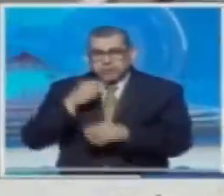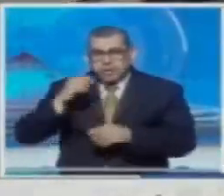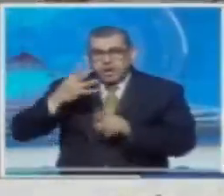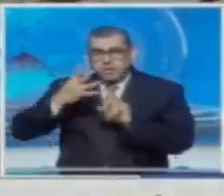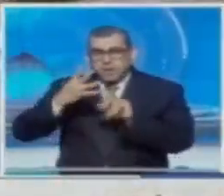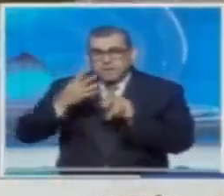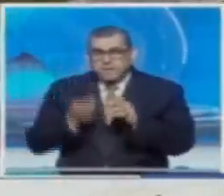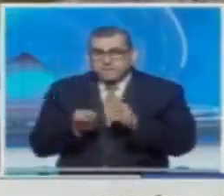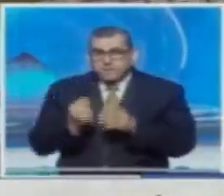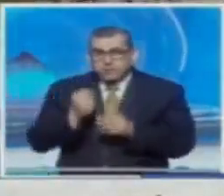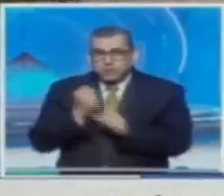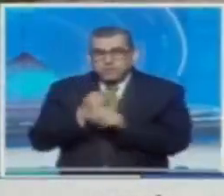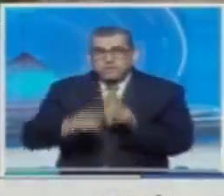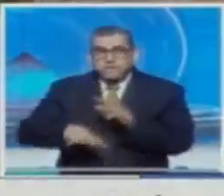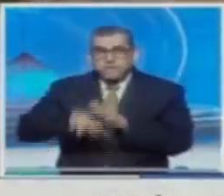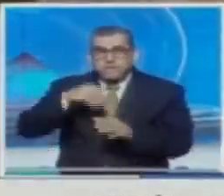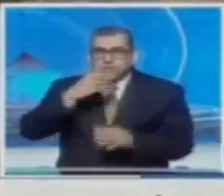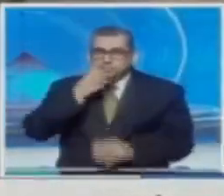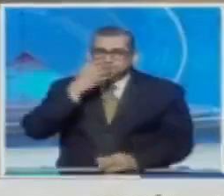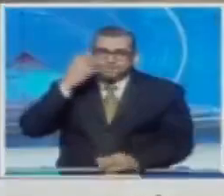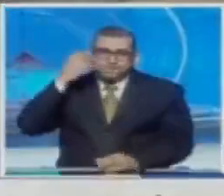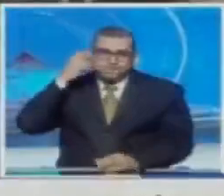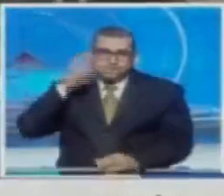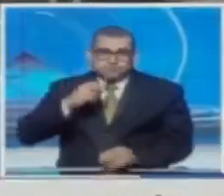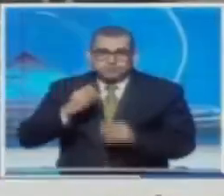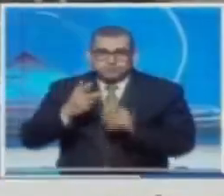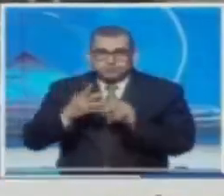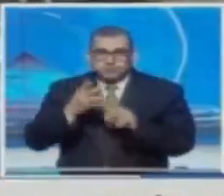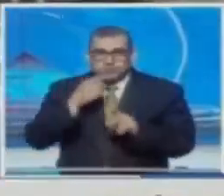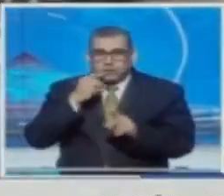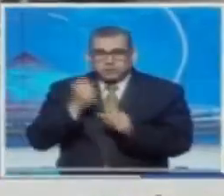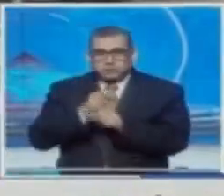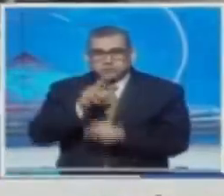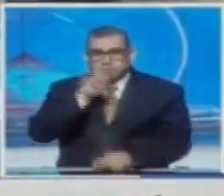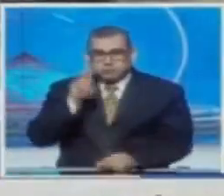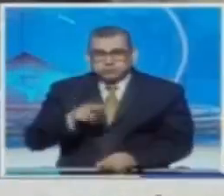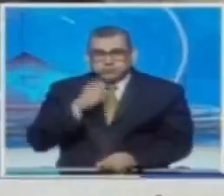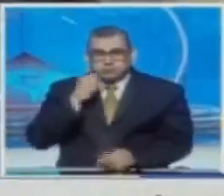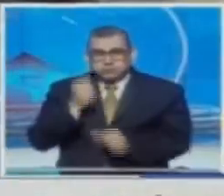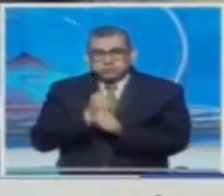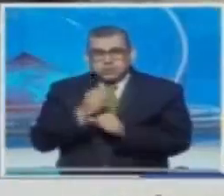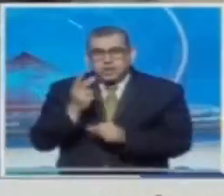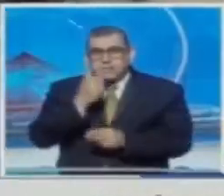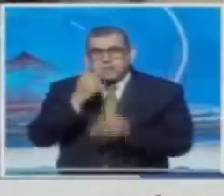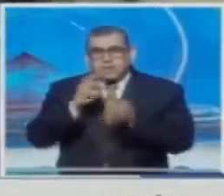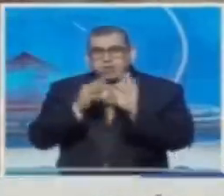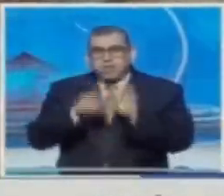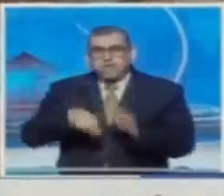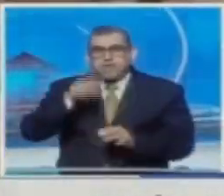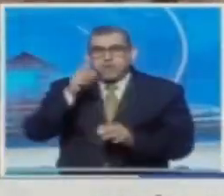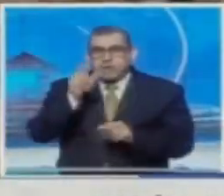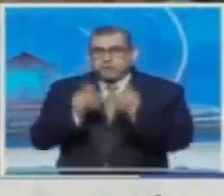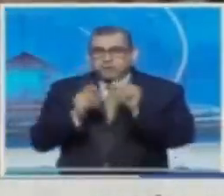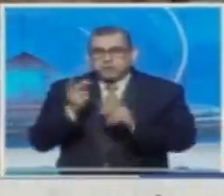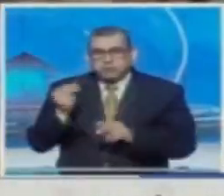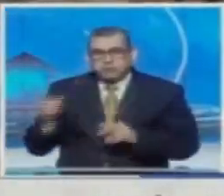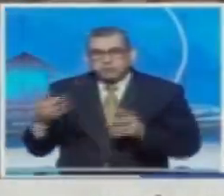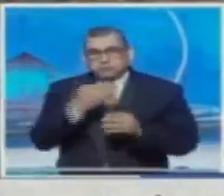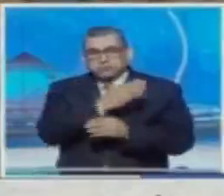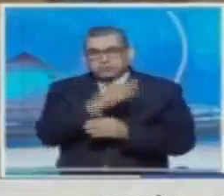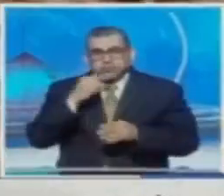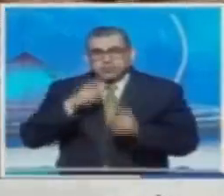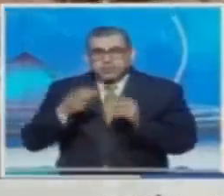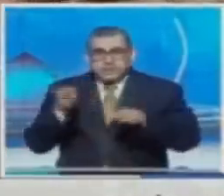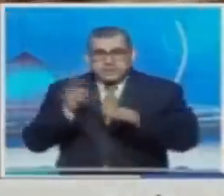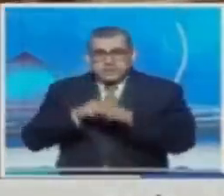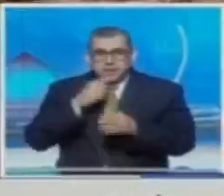للمترو المشروع الضخم على مرحلتين، ويتوقع أن ينقل 2 مليون راكب يوميا، كما يسهم في أن